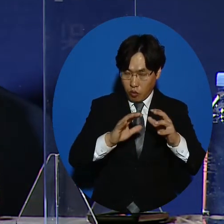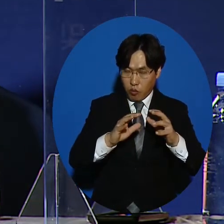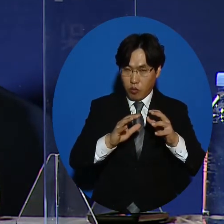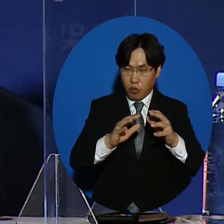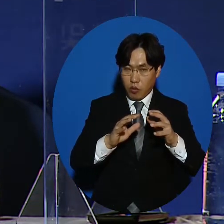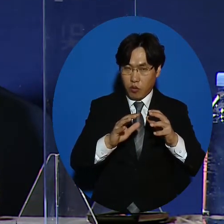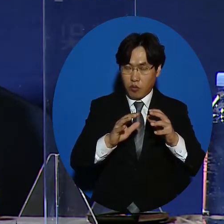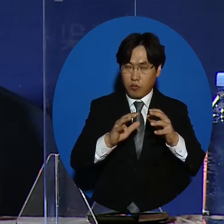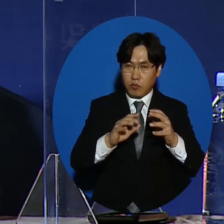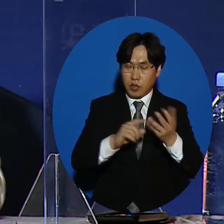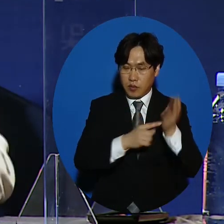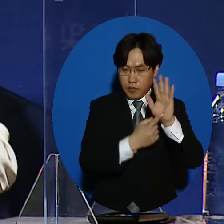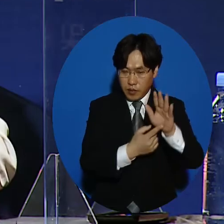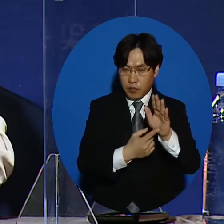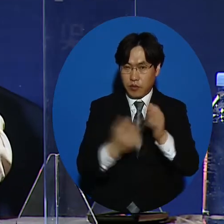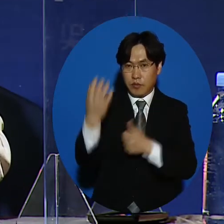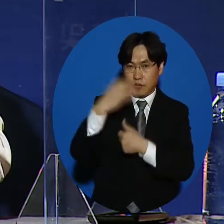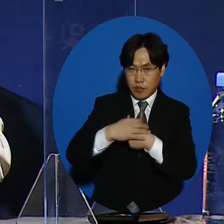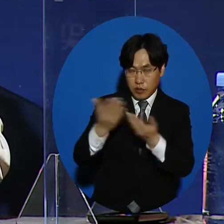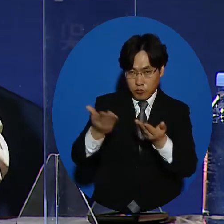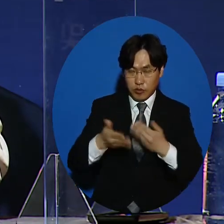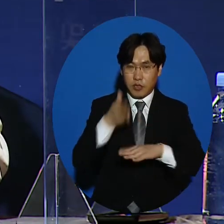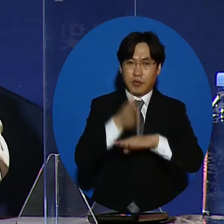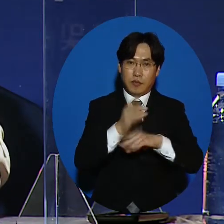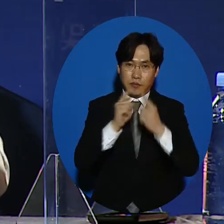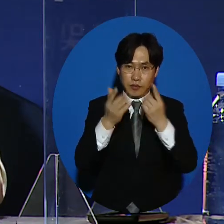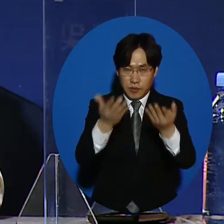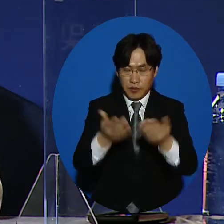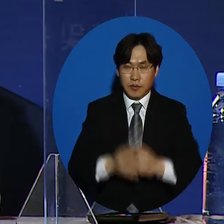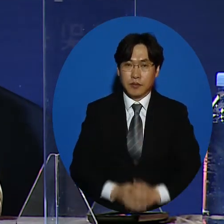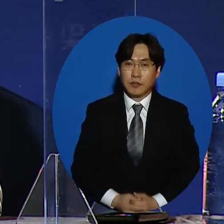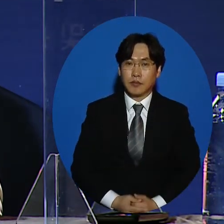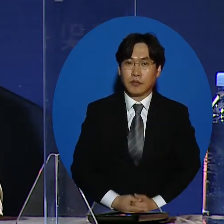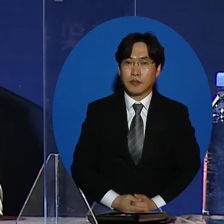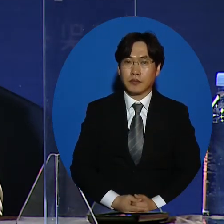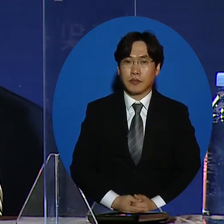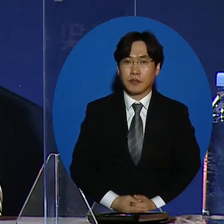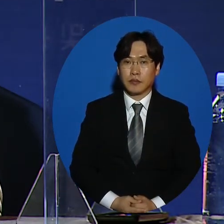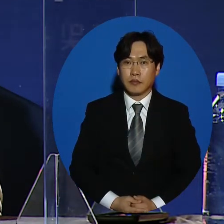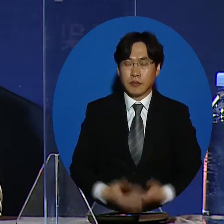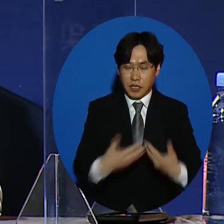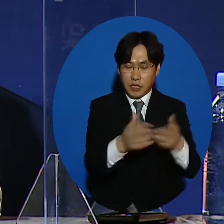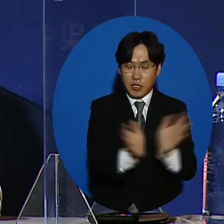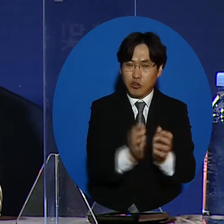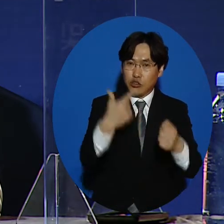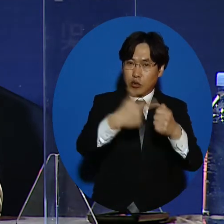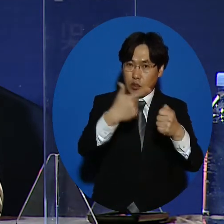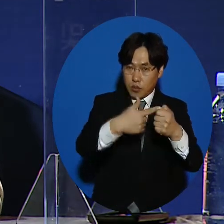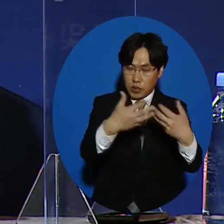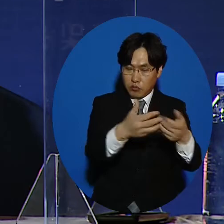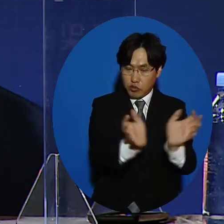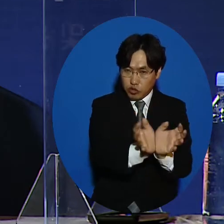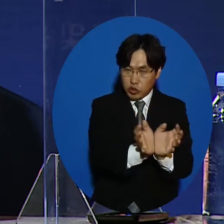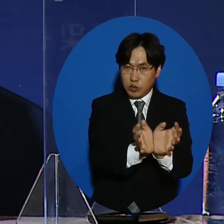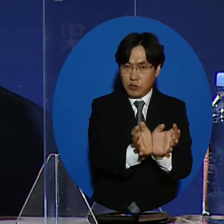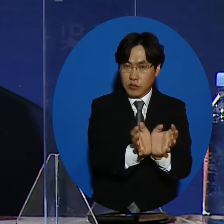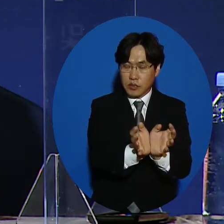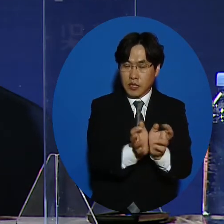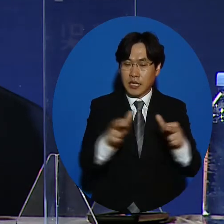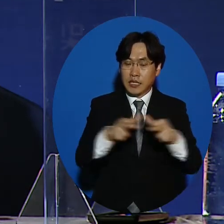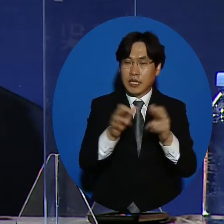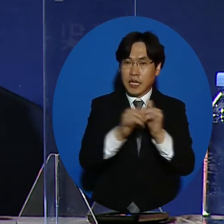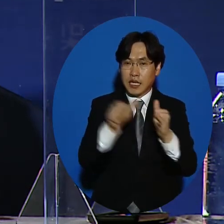토론 패널로 참여하게 돼서 정말 영광으로 생각합니다. 저희 부님 이 6번 세션은 이제